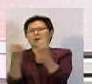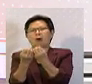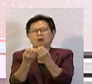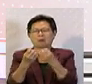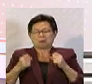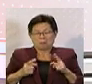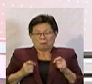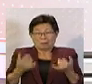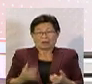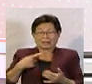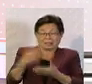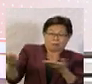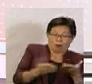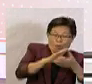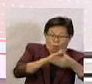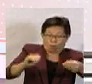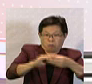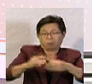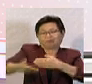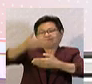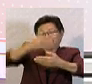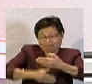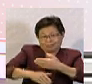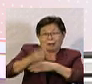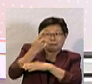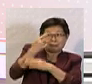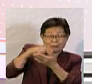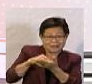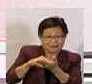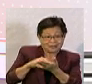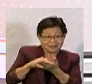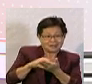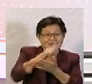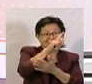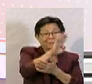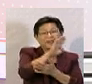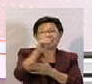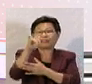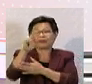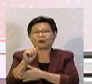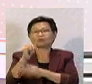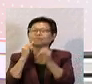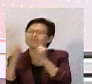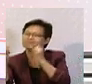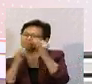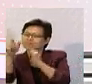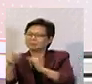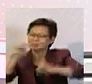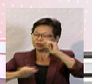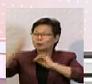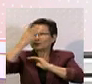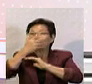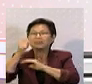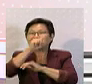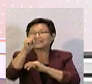swasta. Dan hari ini kami bawakan kisah sebaliknya. Dan baru-baru ini ya, B-Diva berkesempatan menemubual artis jelita